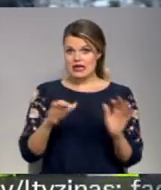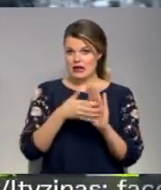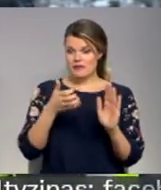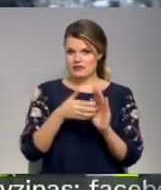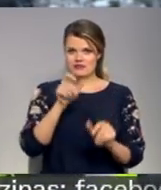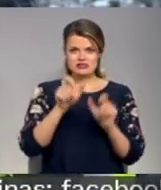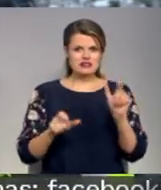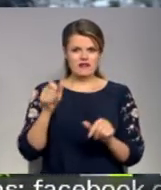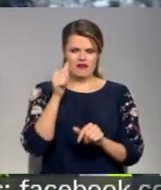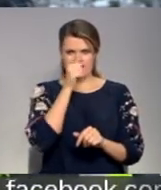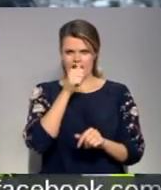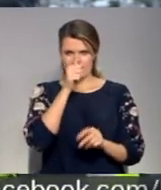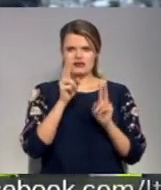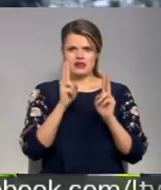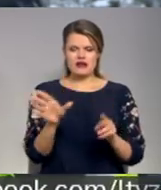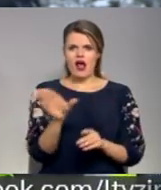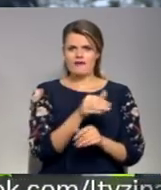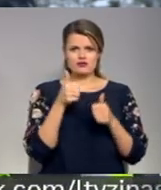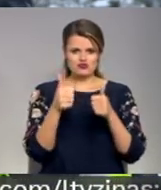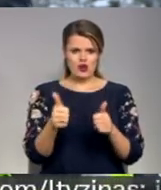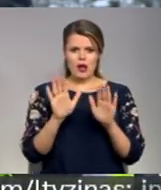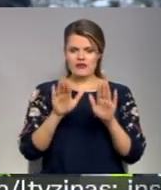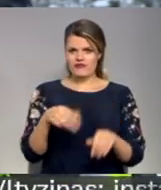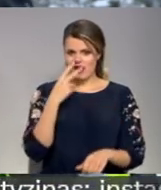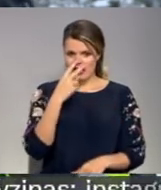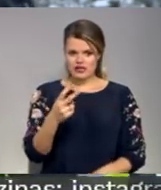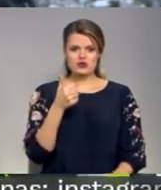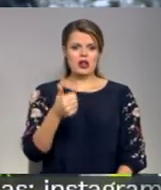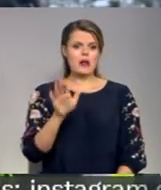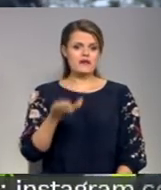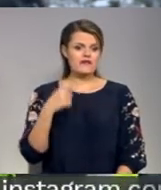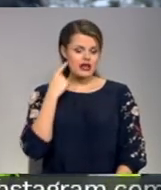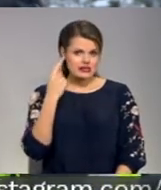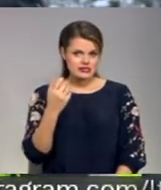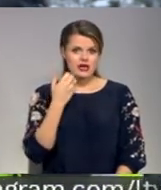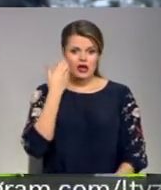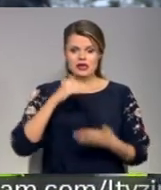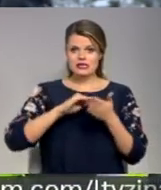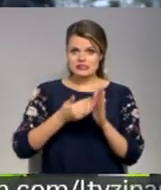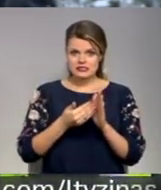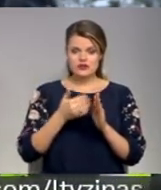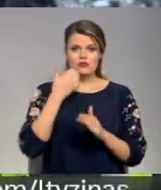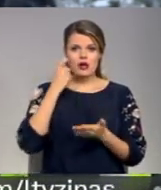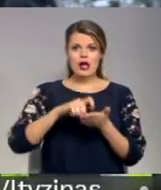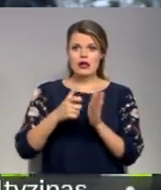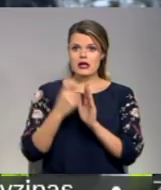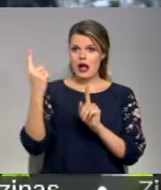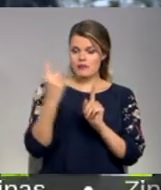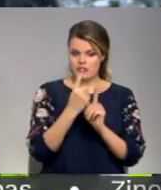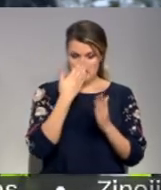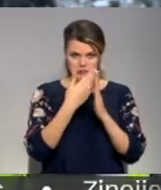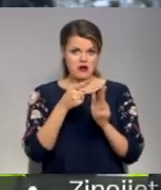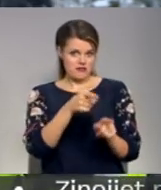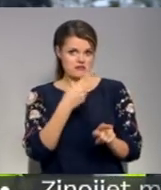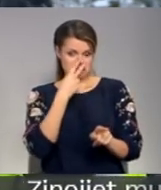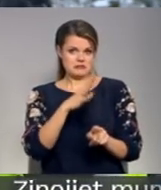varbūt neticēja tam visam, ka to visu labi redz, ka to visu labi dzird, un tad, kad ir situācijas, kad nāk uz kabinetu, kad to viņiem parāda, tad arī viņi saprot,